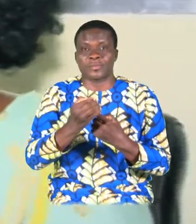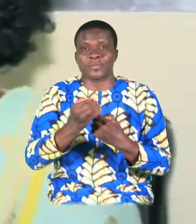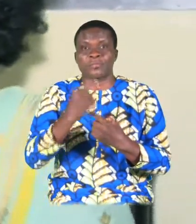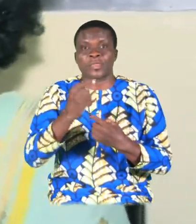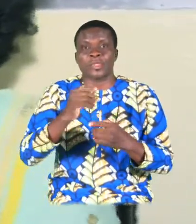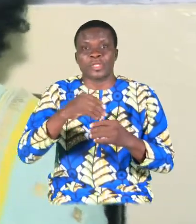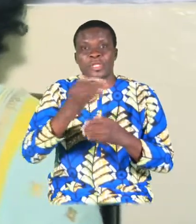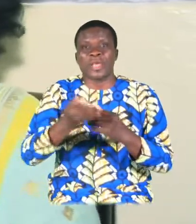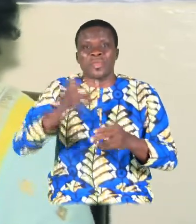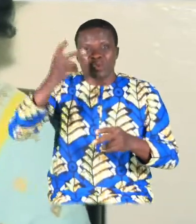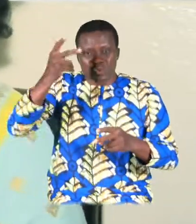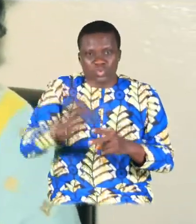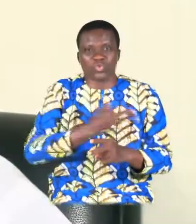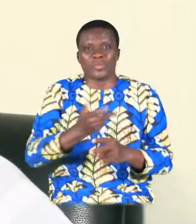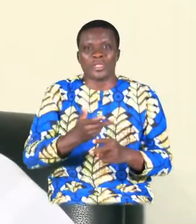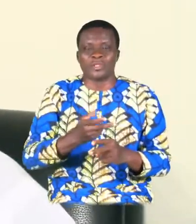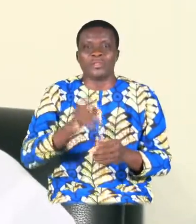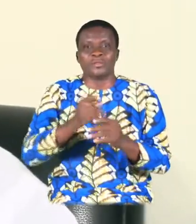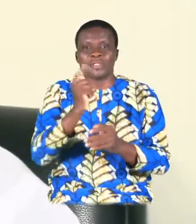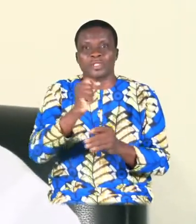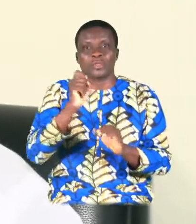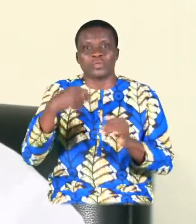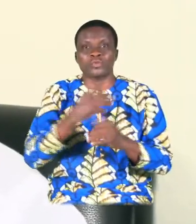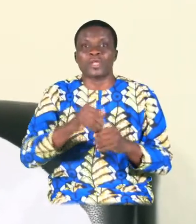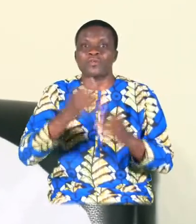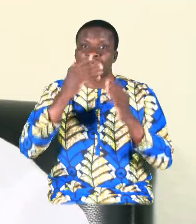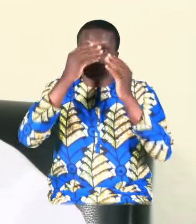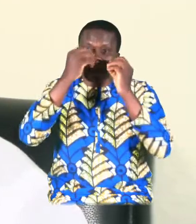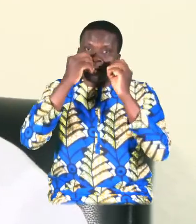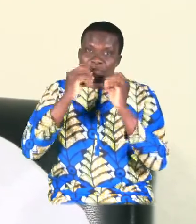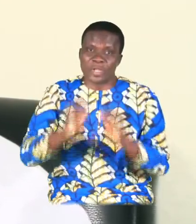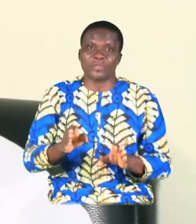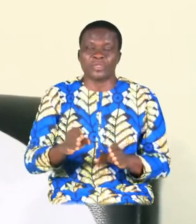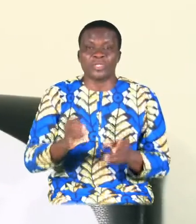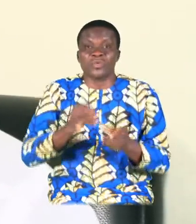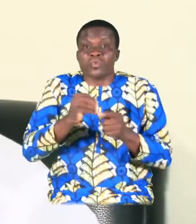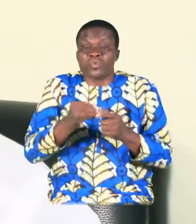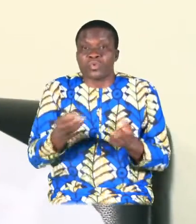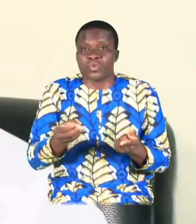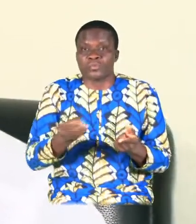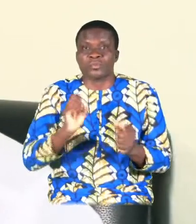a presque triplé. Cela témoigne que nous avons tous relâché, ou soit